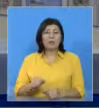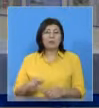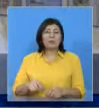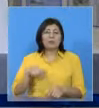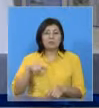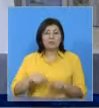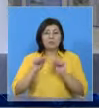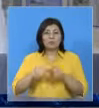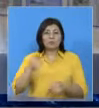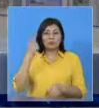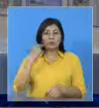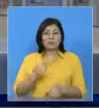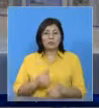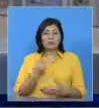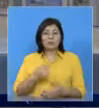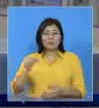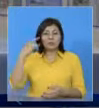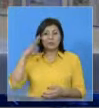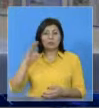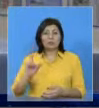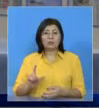узнать известных историй жизни